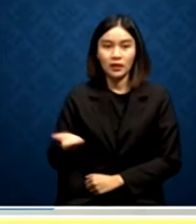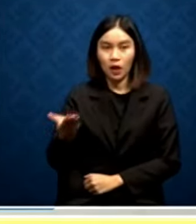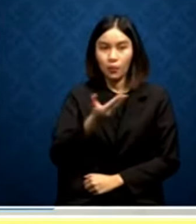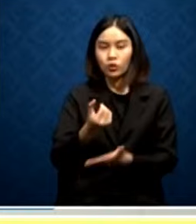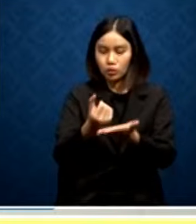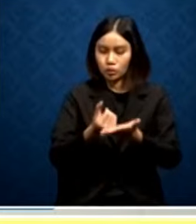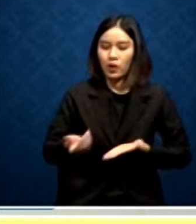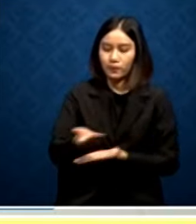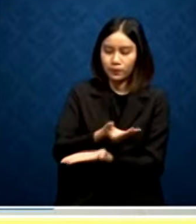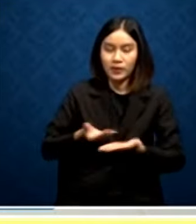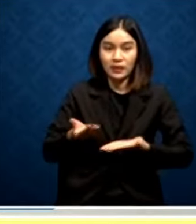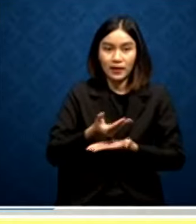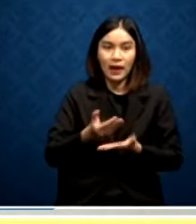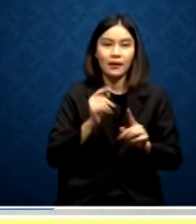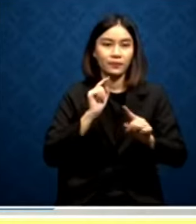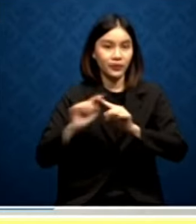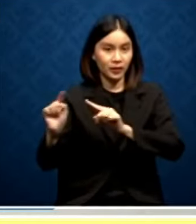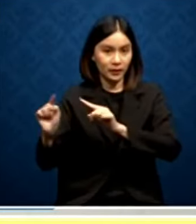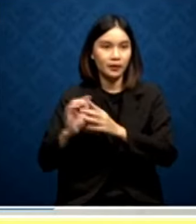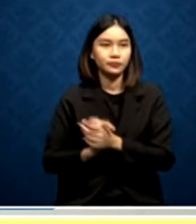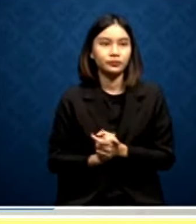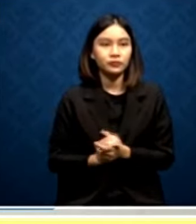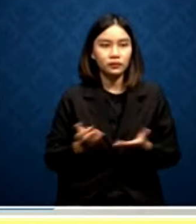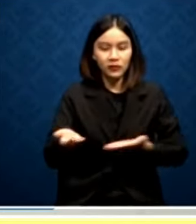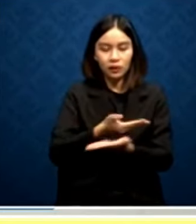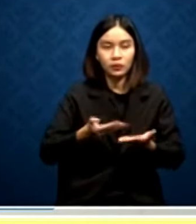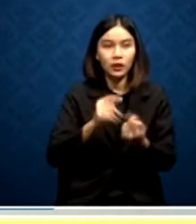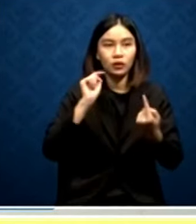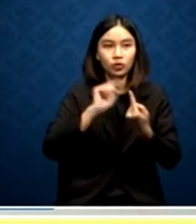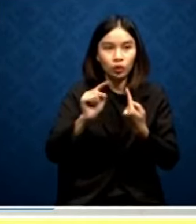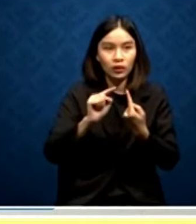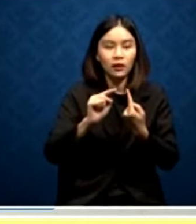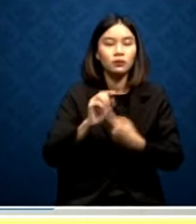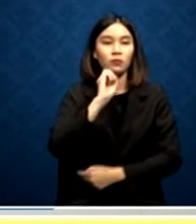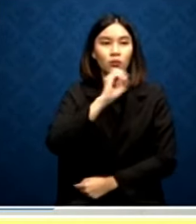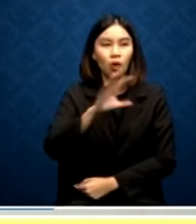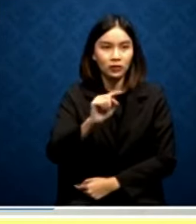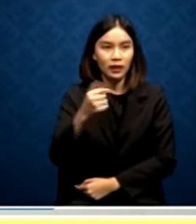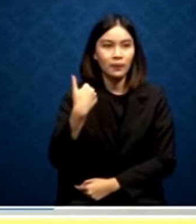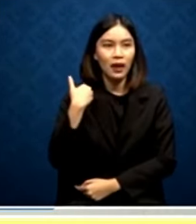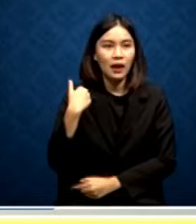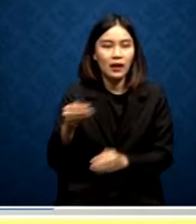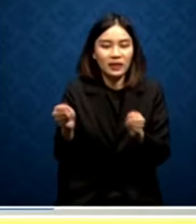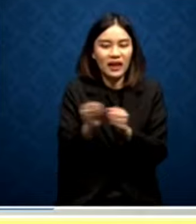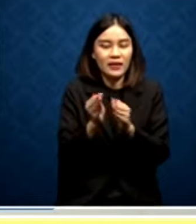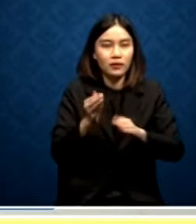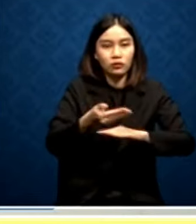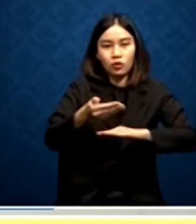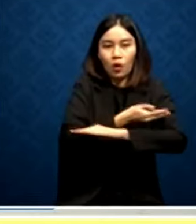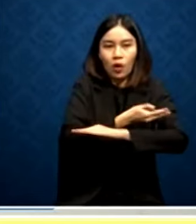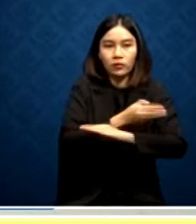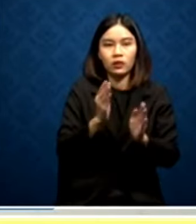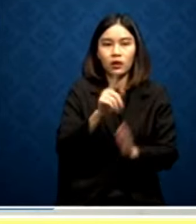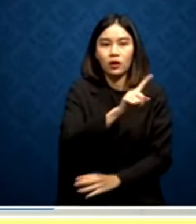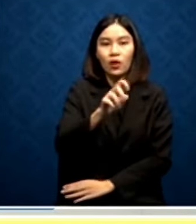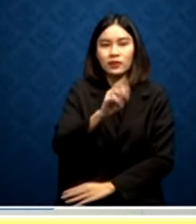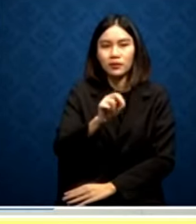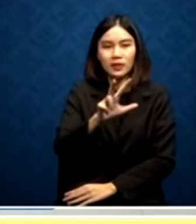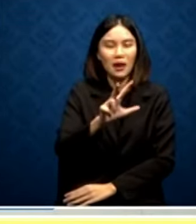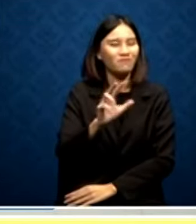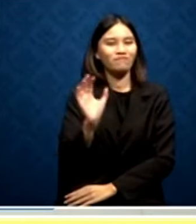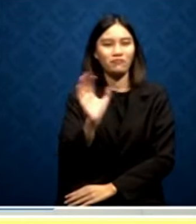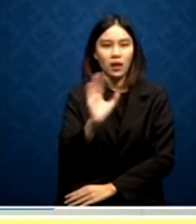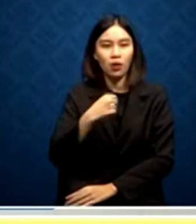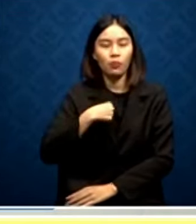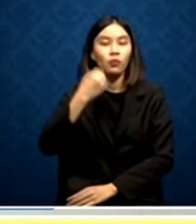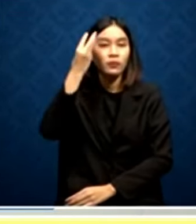พิจารณาด้วยเนื้อผ้าอย่าพิจารณาโดยที่เขาบอกว่ามีเสียงล่วงหน้ามาแล้ว 143อย่างนี้เป็นต้น